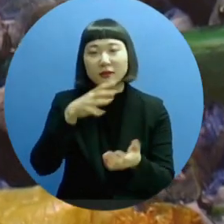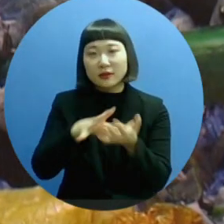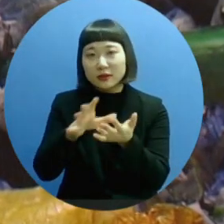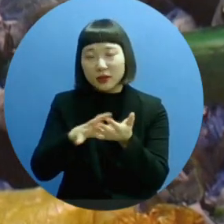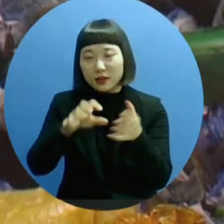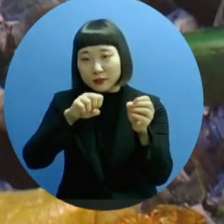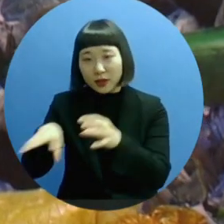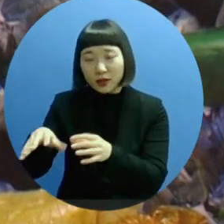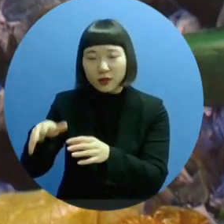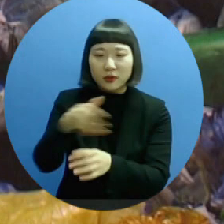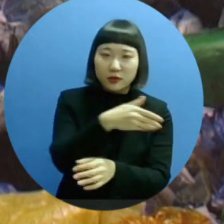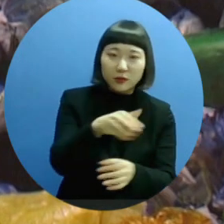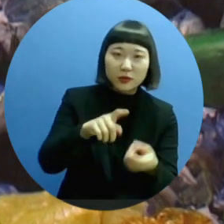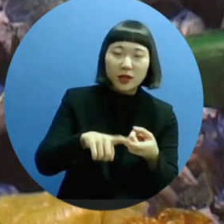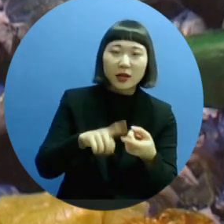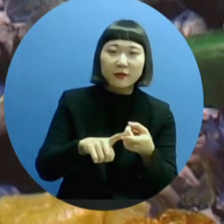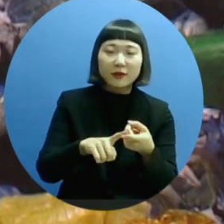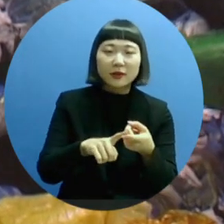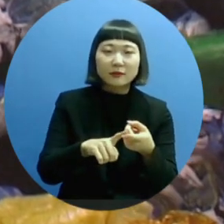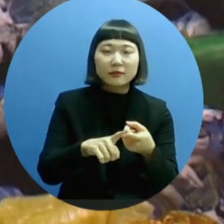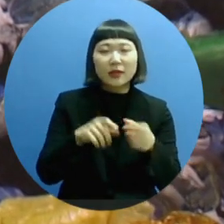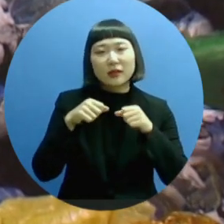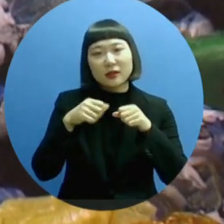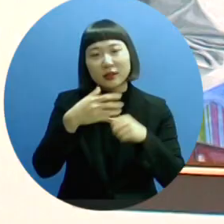매일 쓰레기와의 전쟁이 벌어집니다.